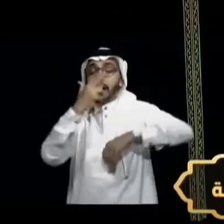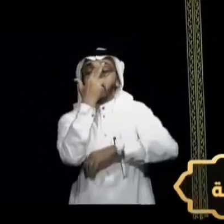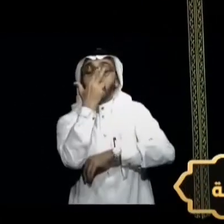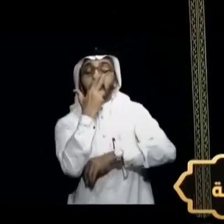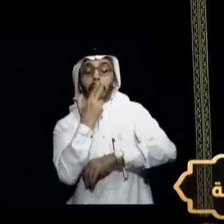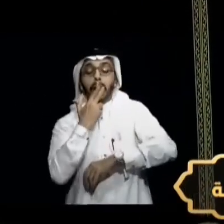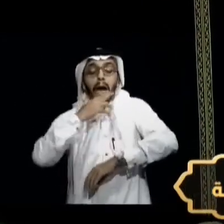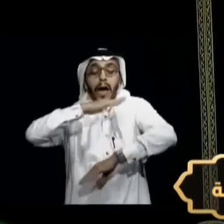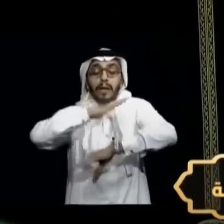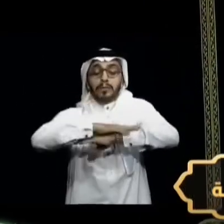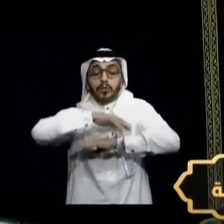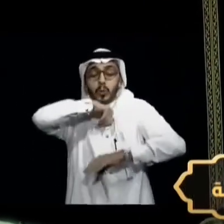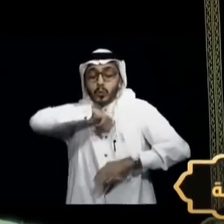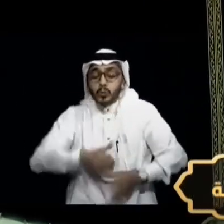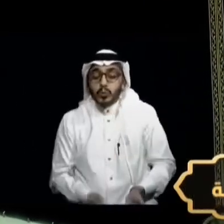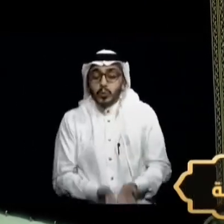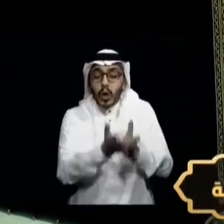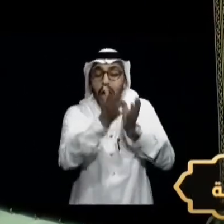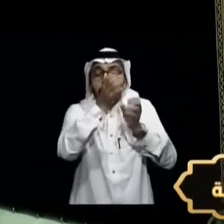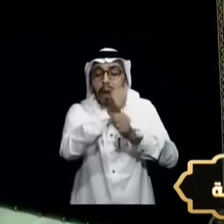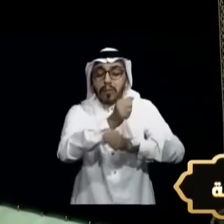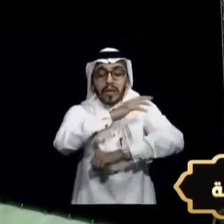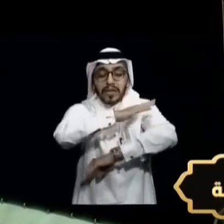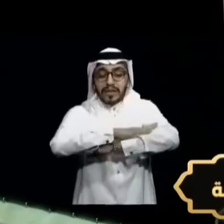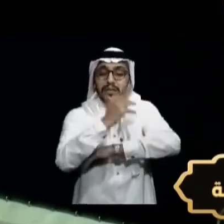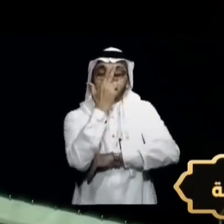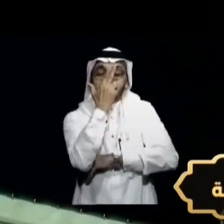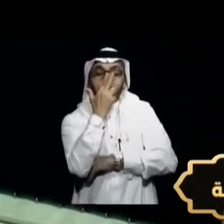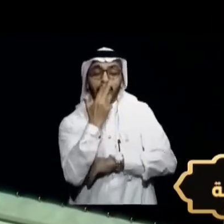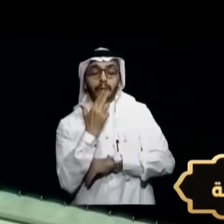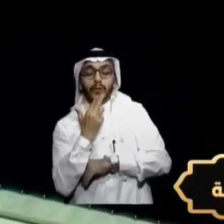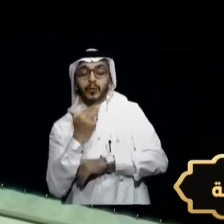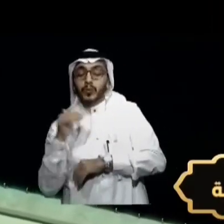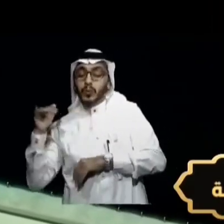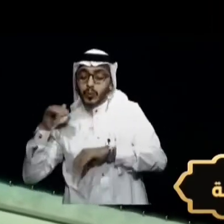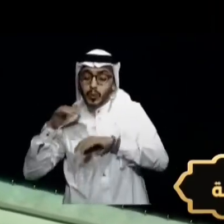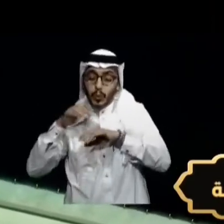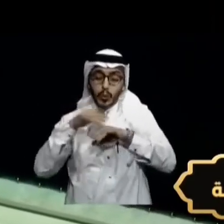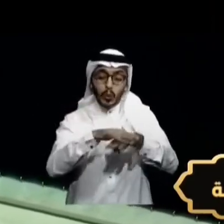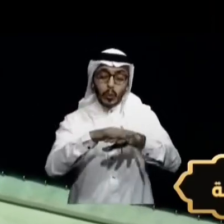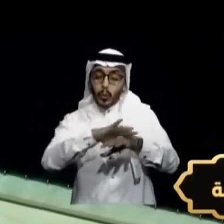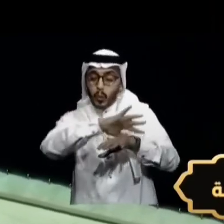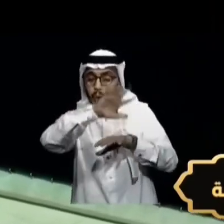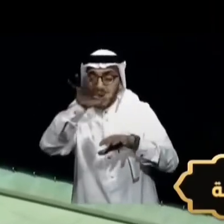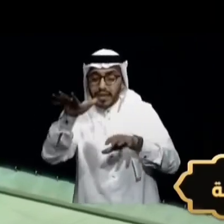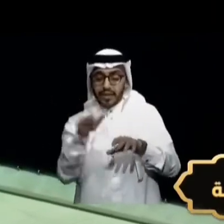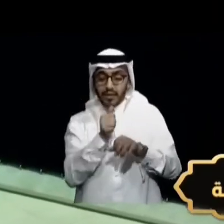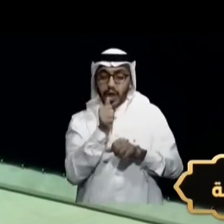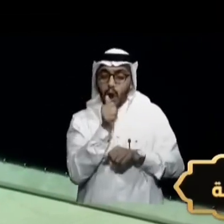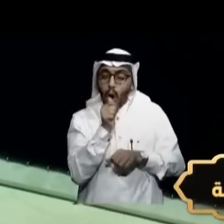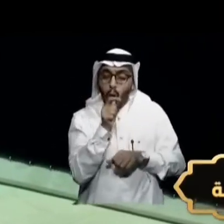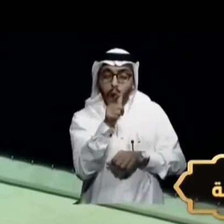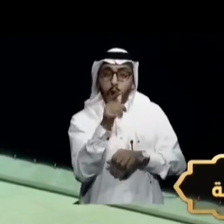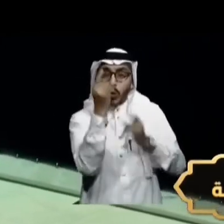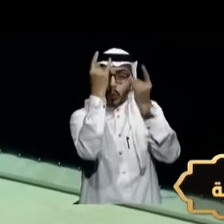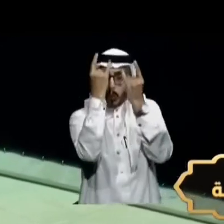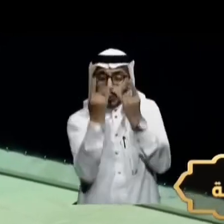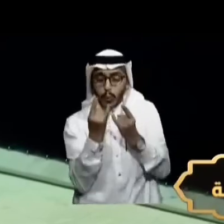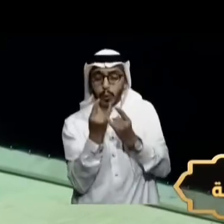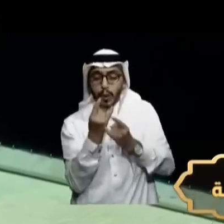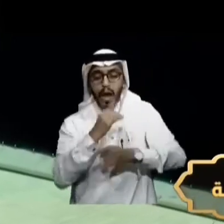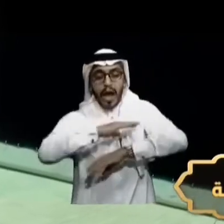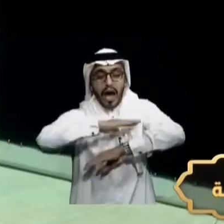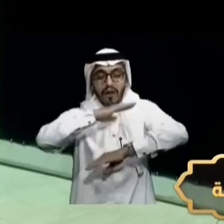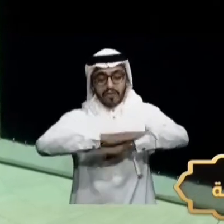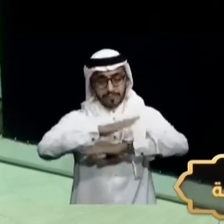خلائقه، راقت فضائله، جادت جوامعه، إذ كلها